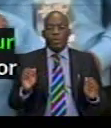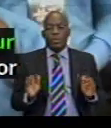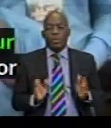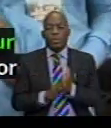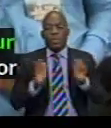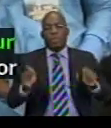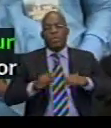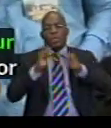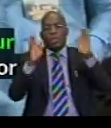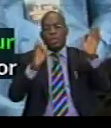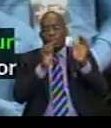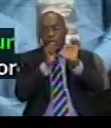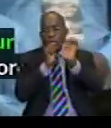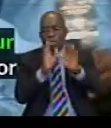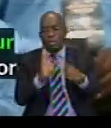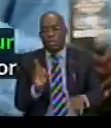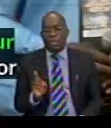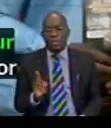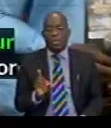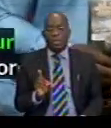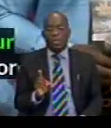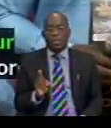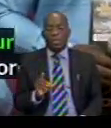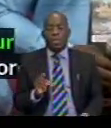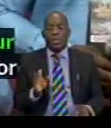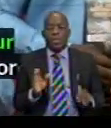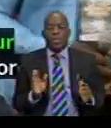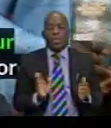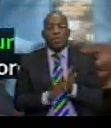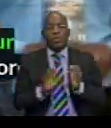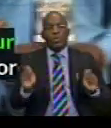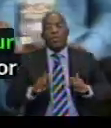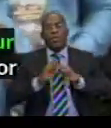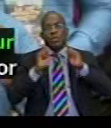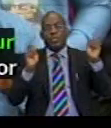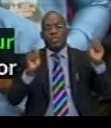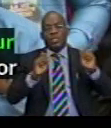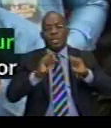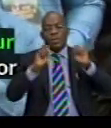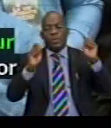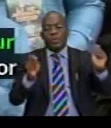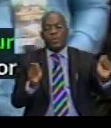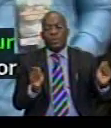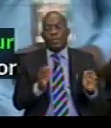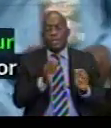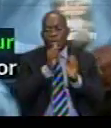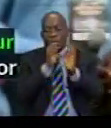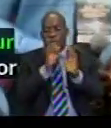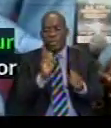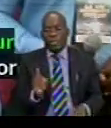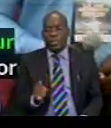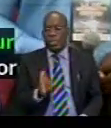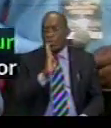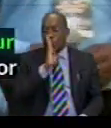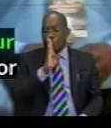hallelujah, blessing, oh, hallelujah, blessing, we